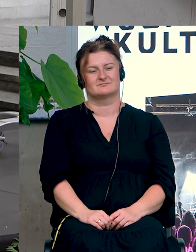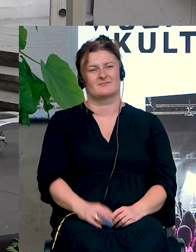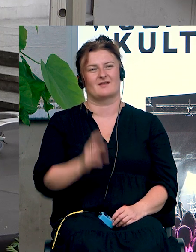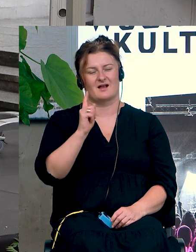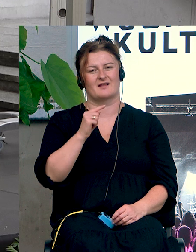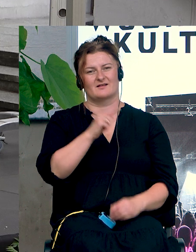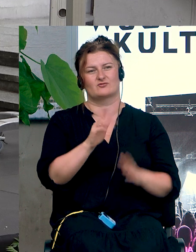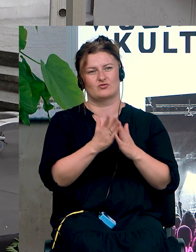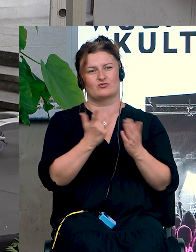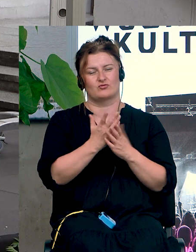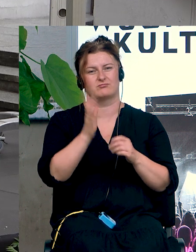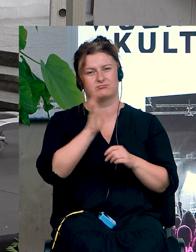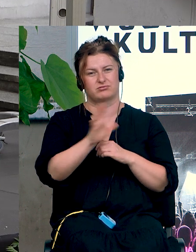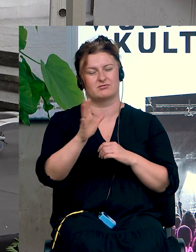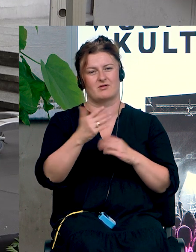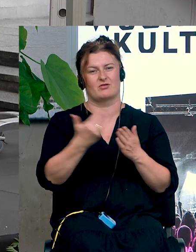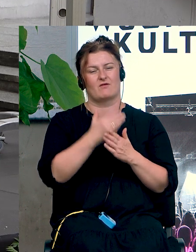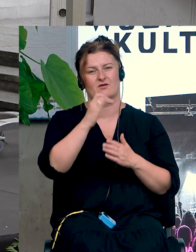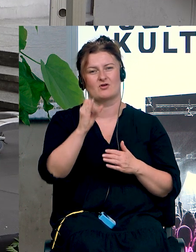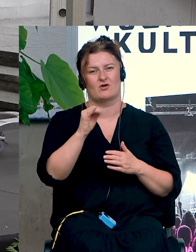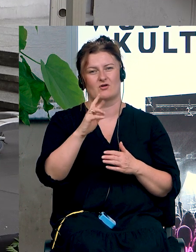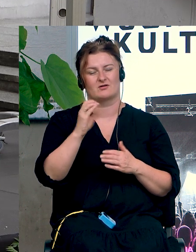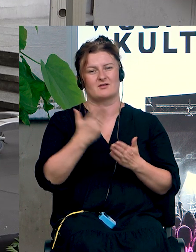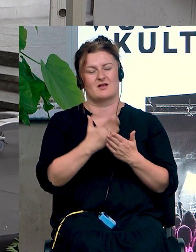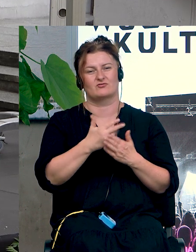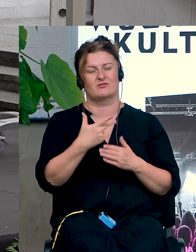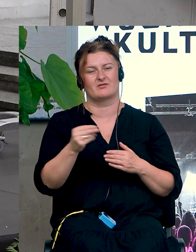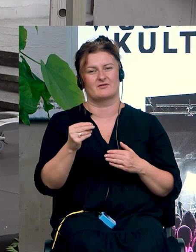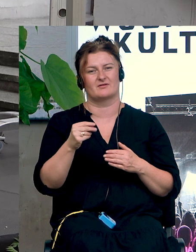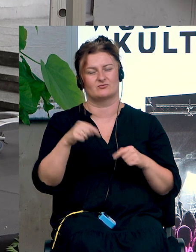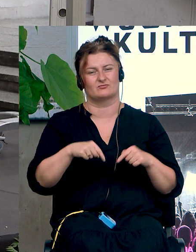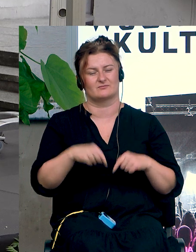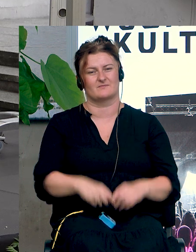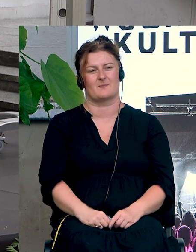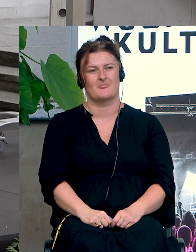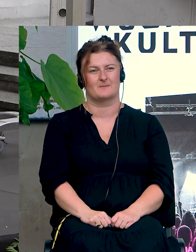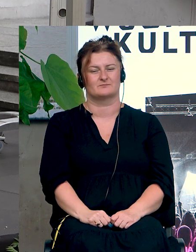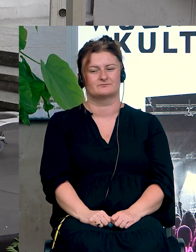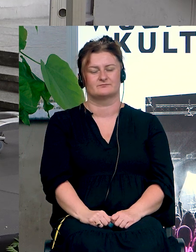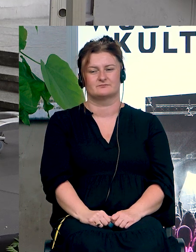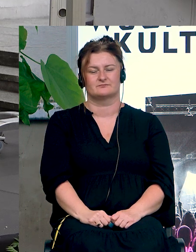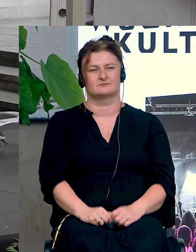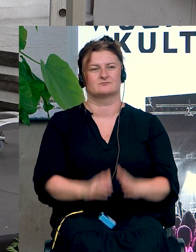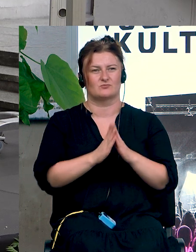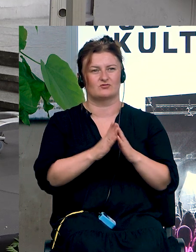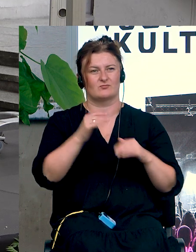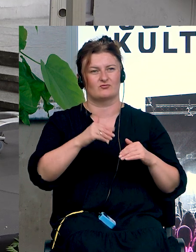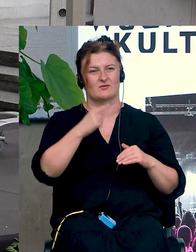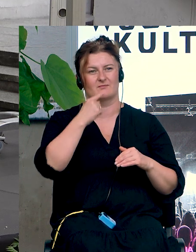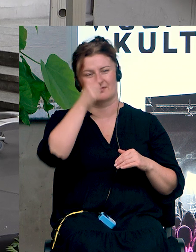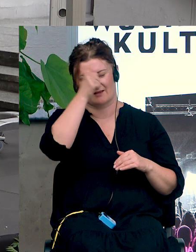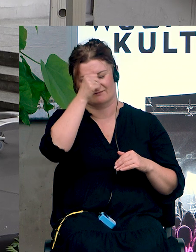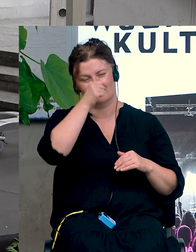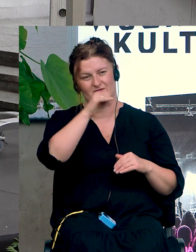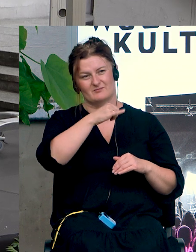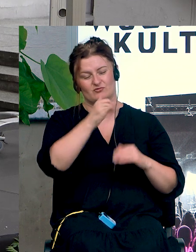а двоязична. Ви хоч там скажіть, як вас звуть і як книжка називається, а то може хтось з публічності потім буде в Нью-Йорку,